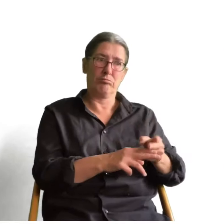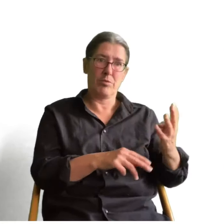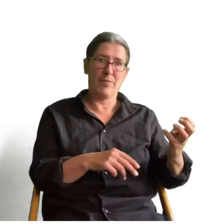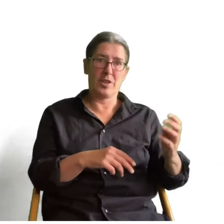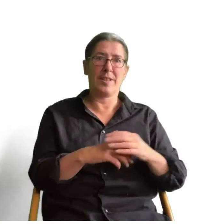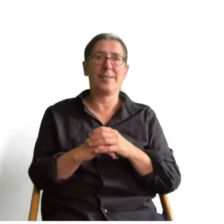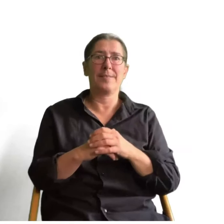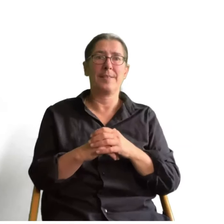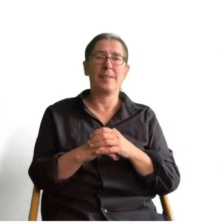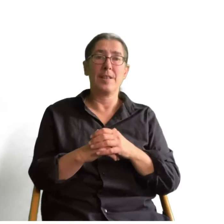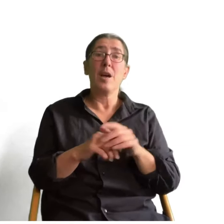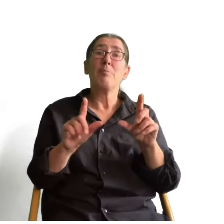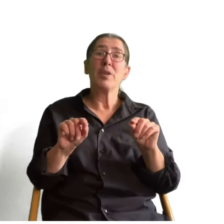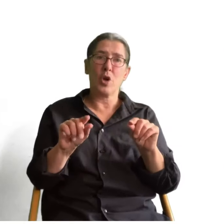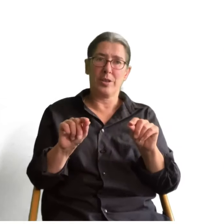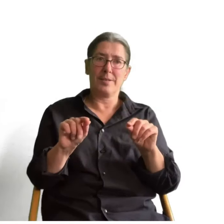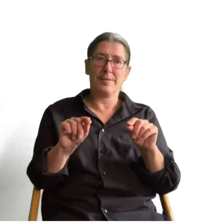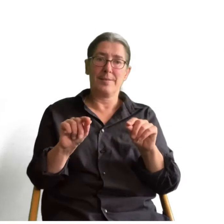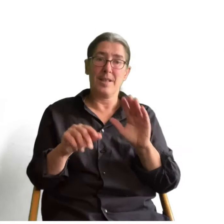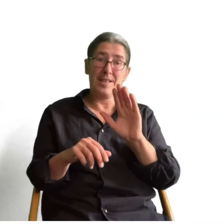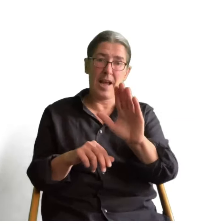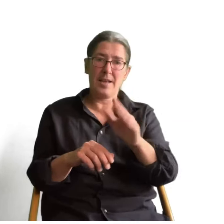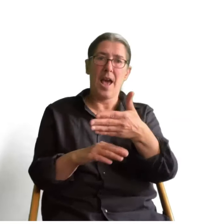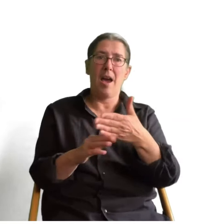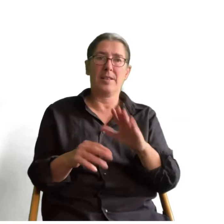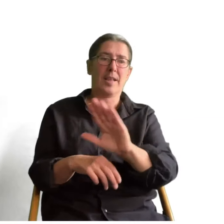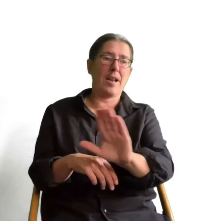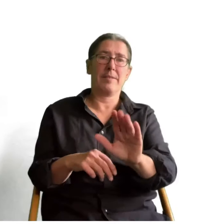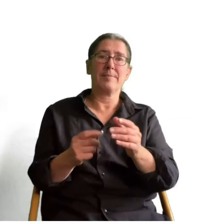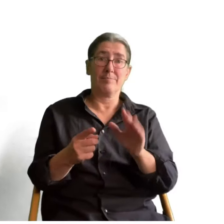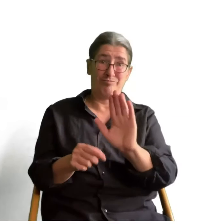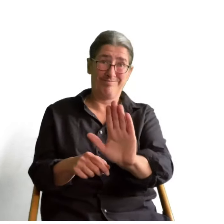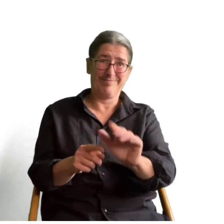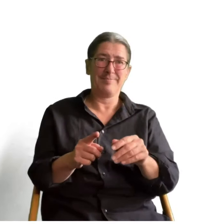60 Cent. Das bedeutet, dass